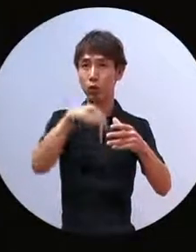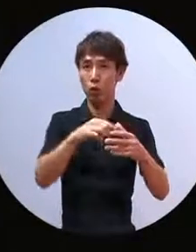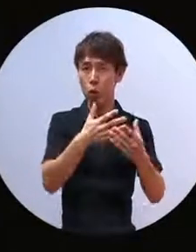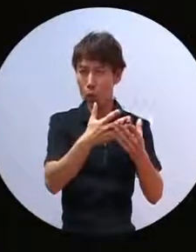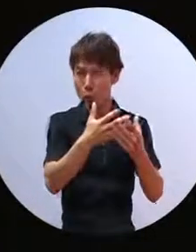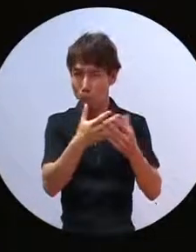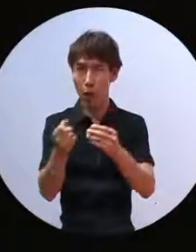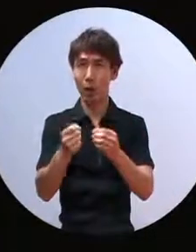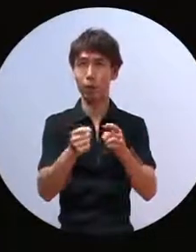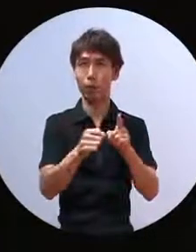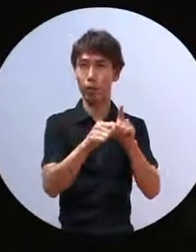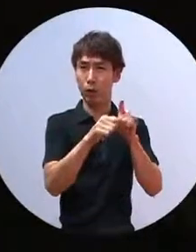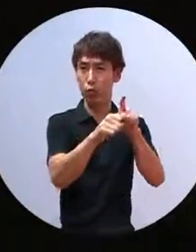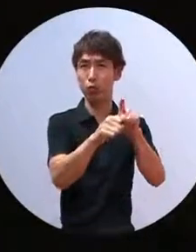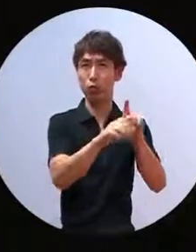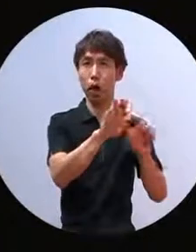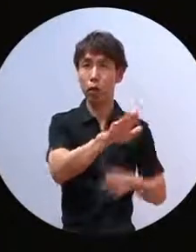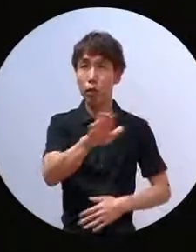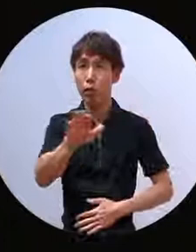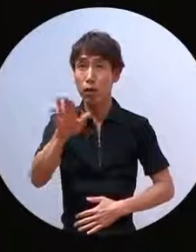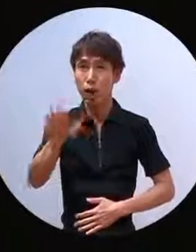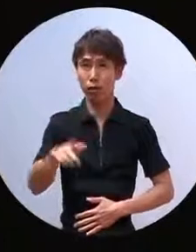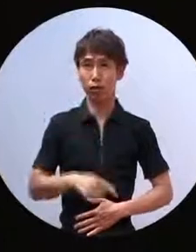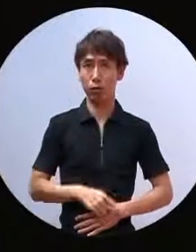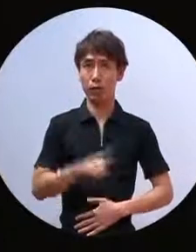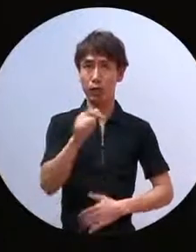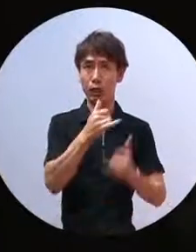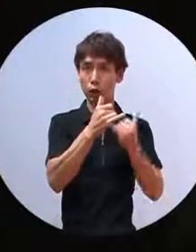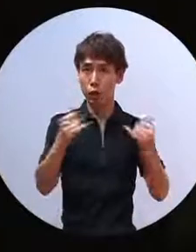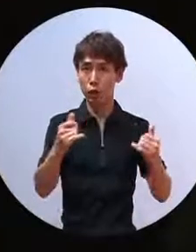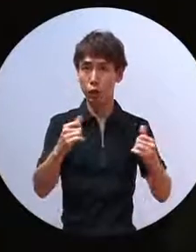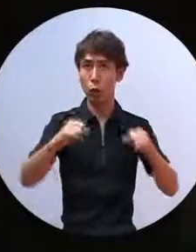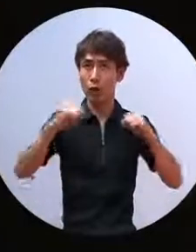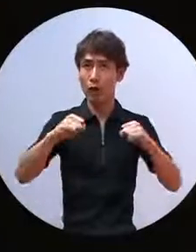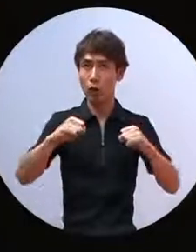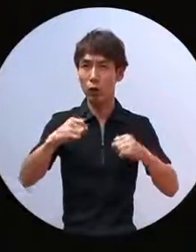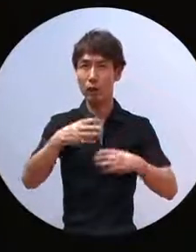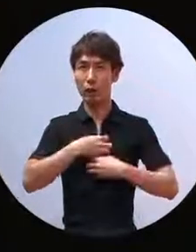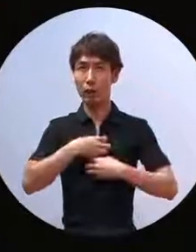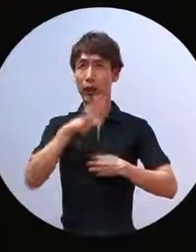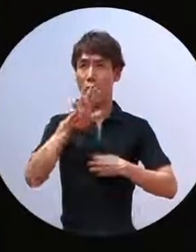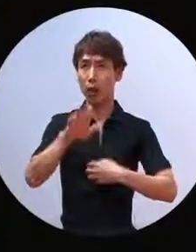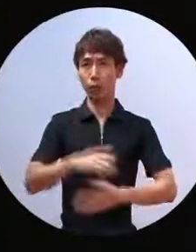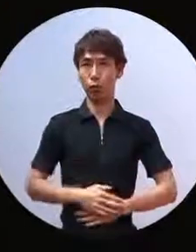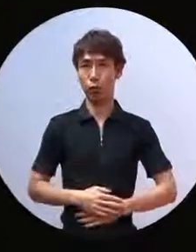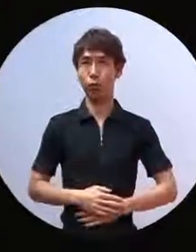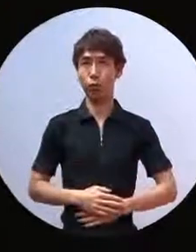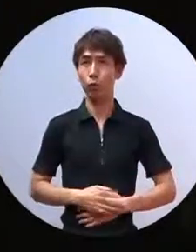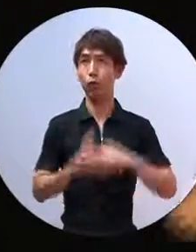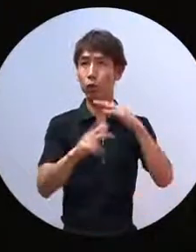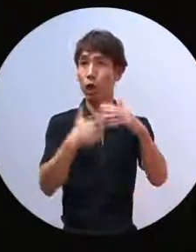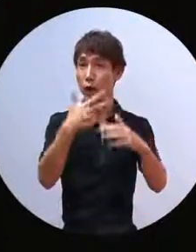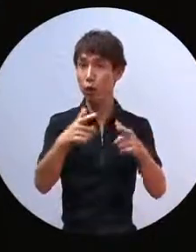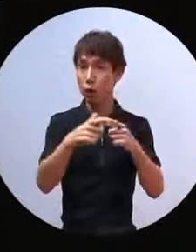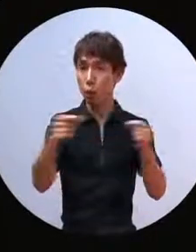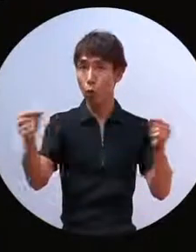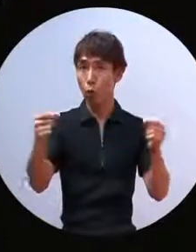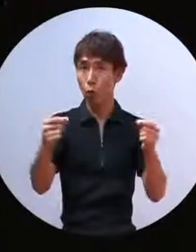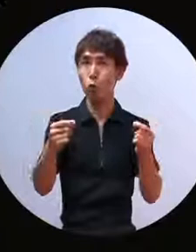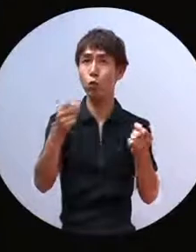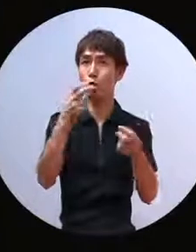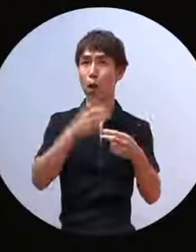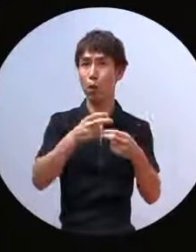の生存に深刻な脅威を与えている。藤沢市は日本国憲法の精神に基づ